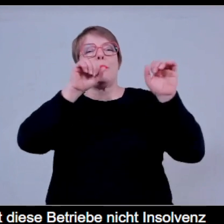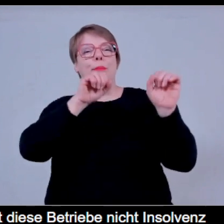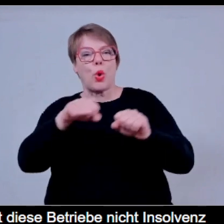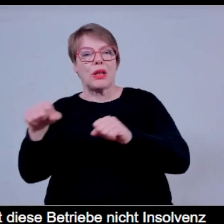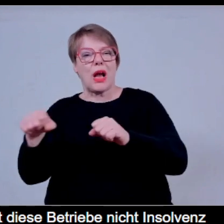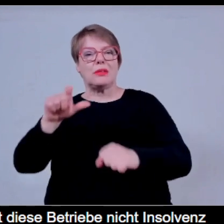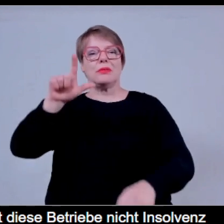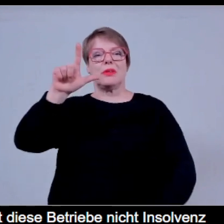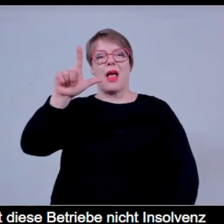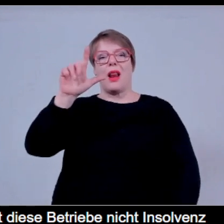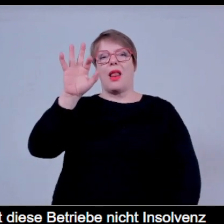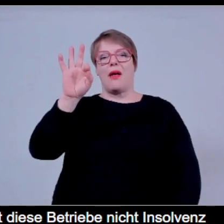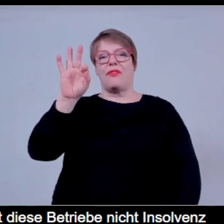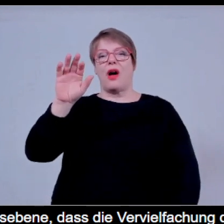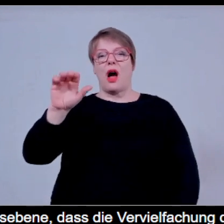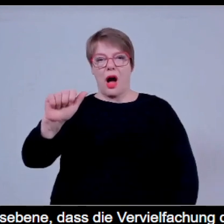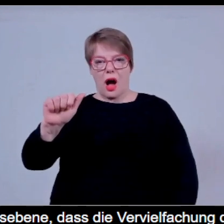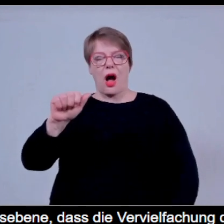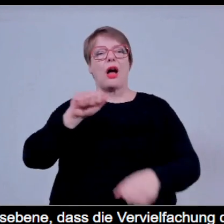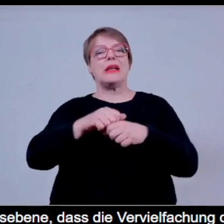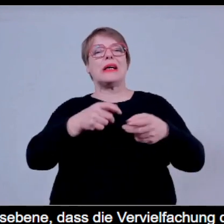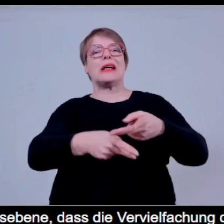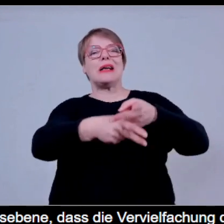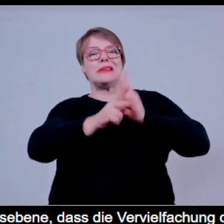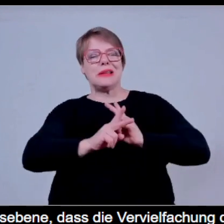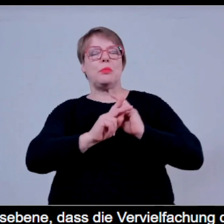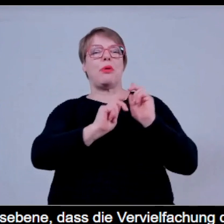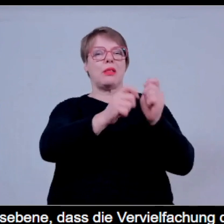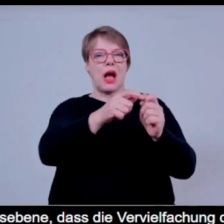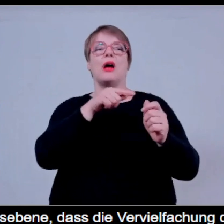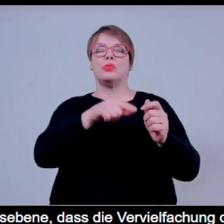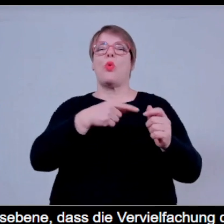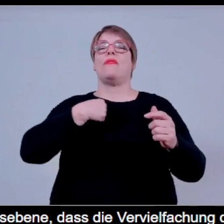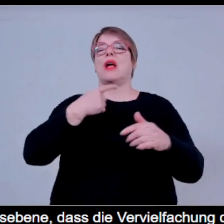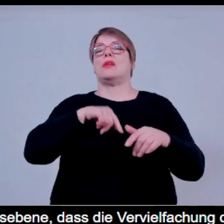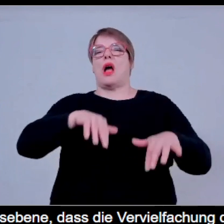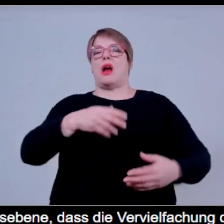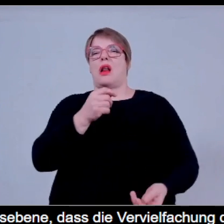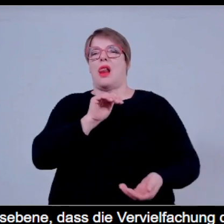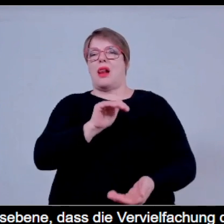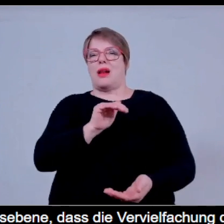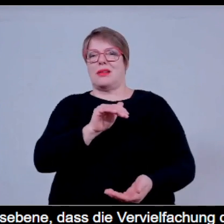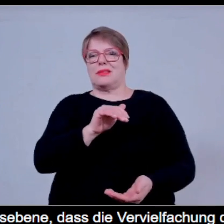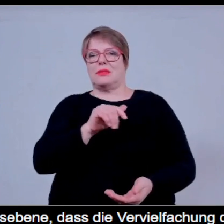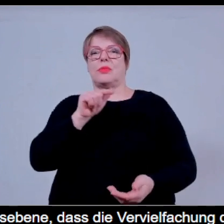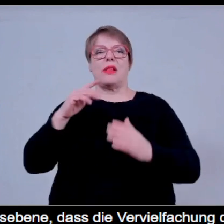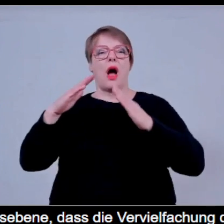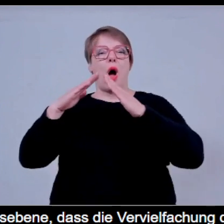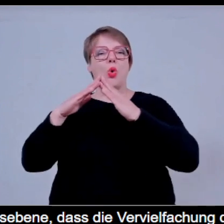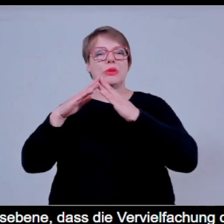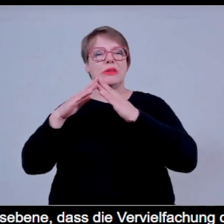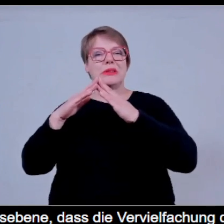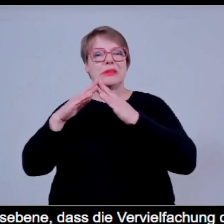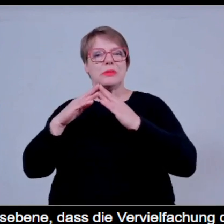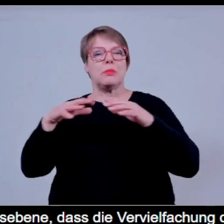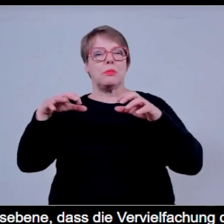den Kredit. Wir bürgen für einen hohen Teil dieses Kredits, sollte die Firma trotzdem pleite gehen, damit die Hausbank nicht